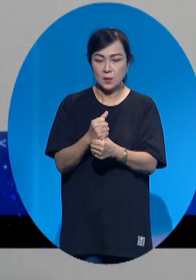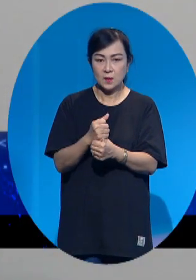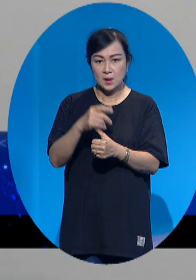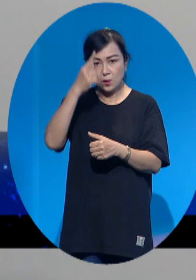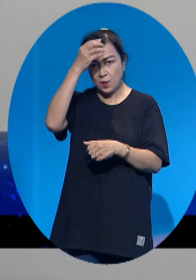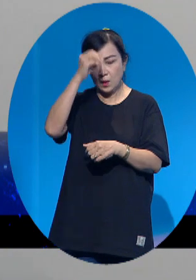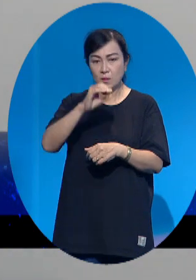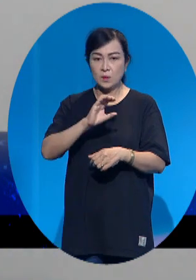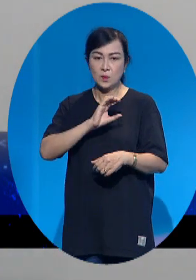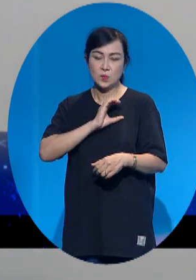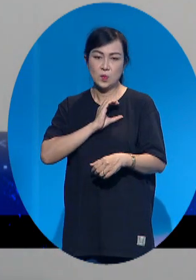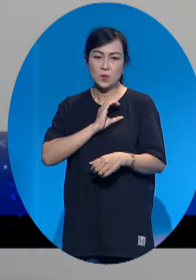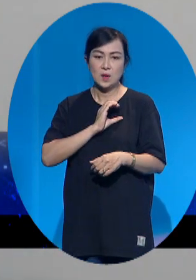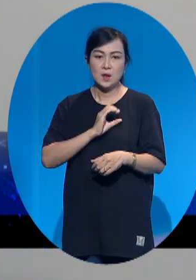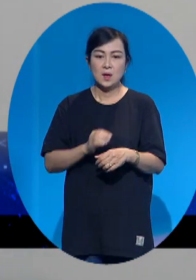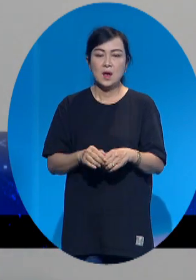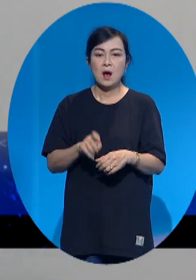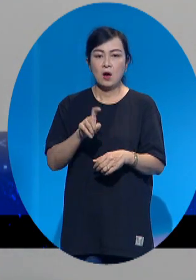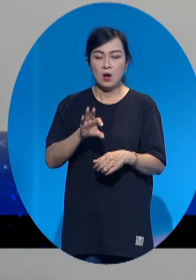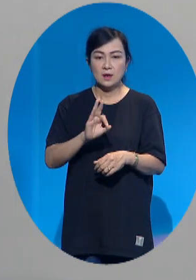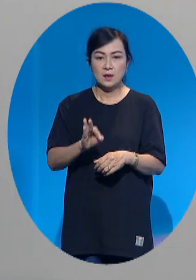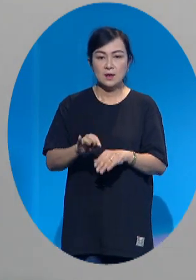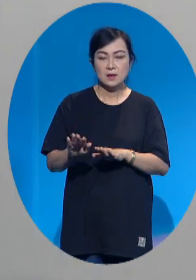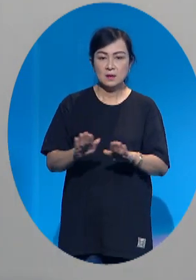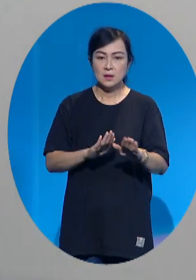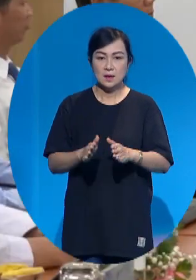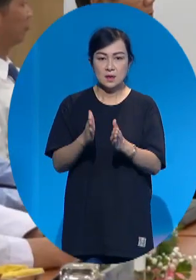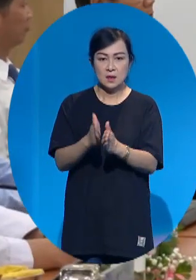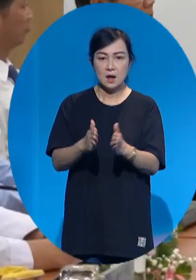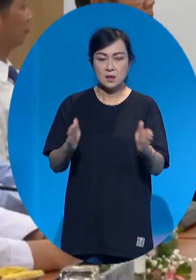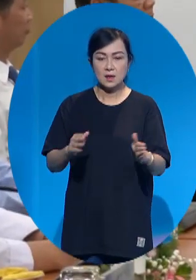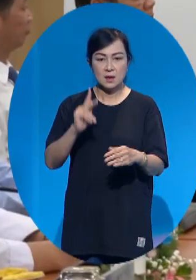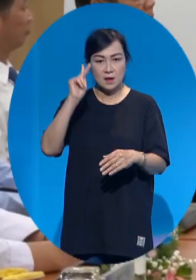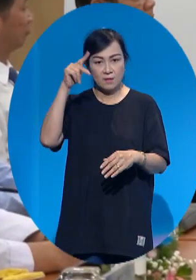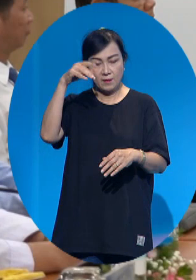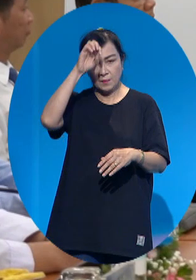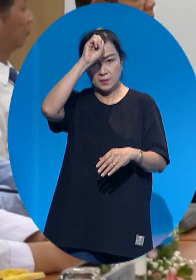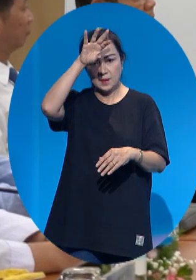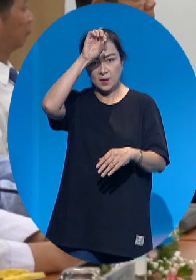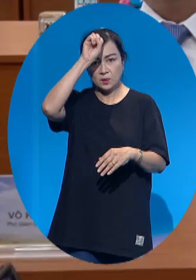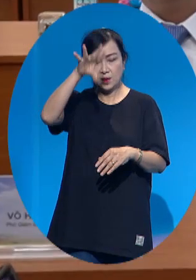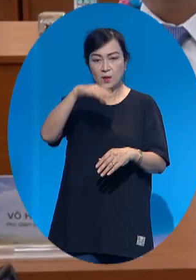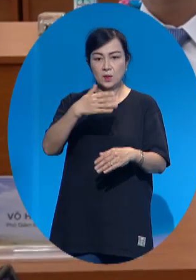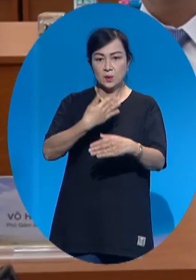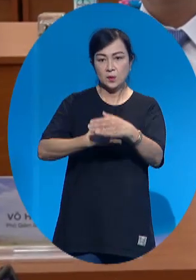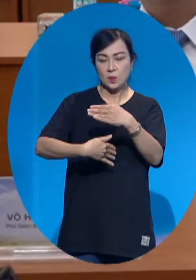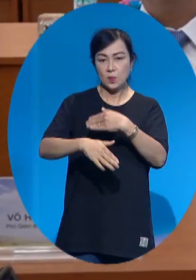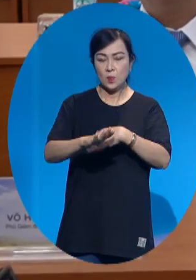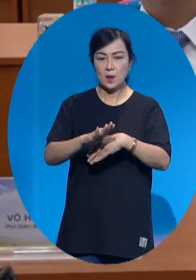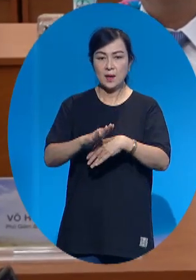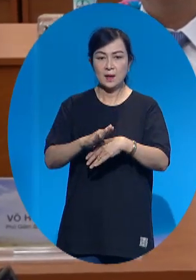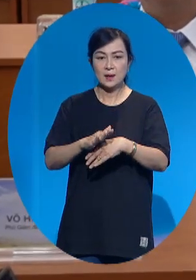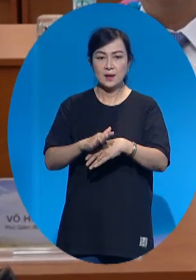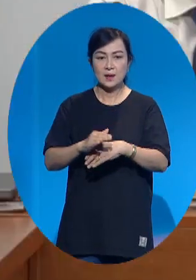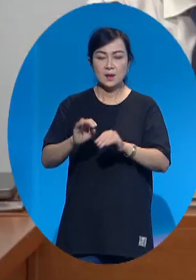học là chủ yếu. Chúng tôi có thể thực hiện những cái phương pháp đào tạo thông qua